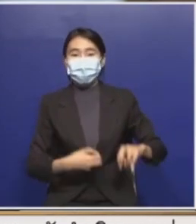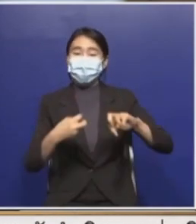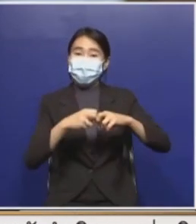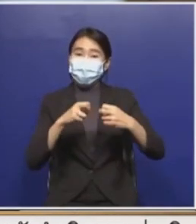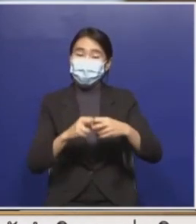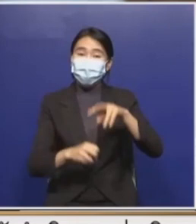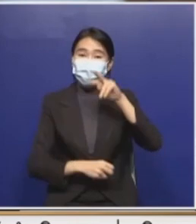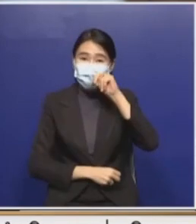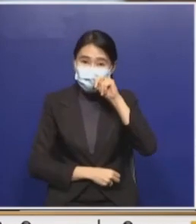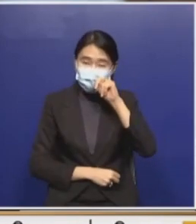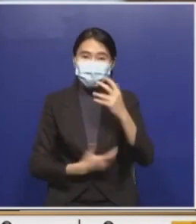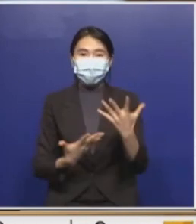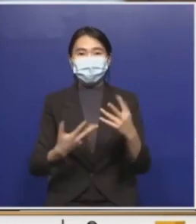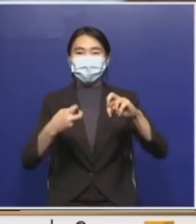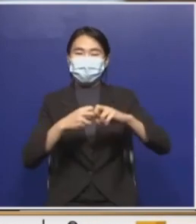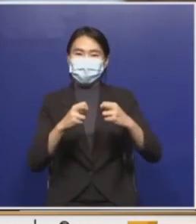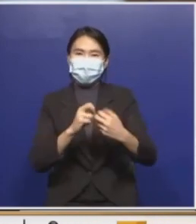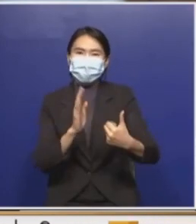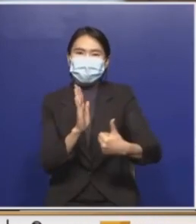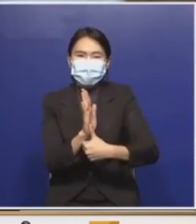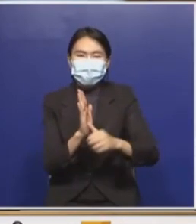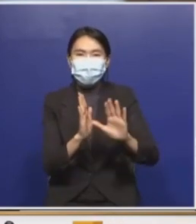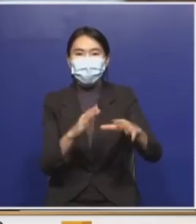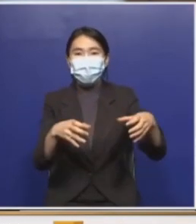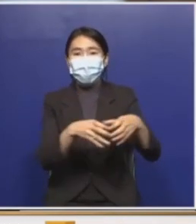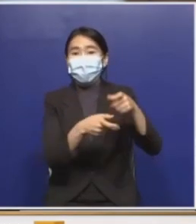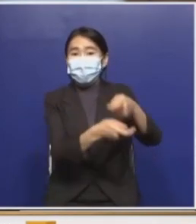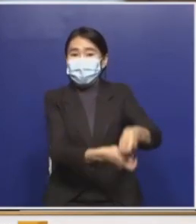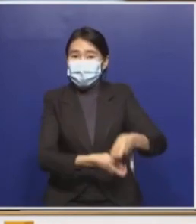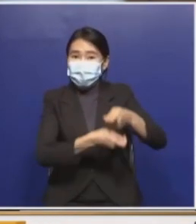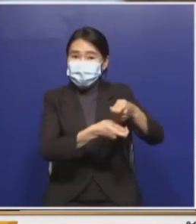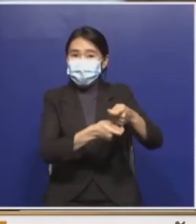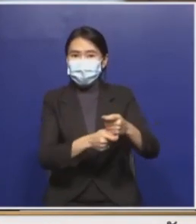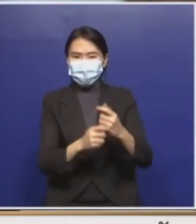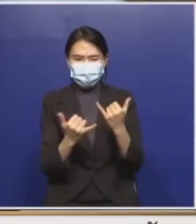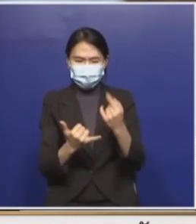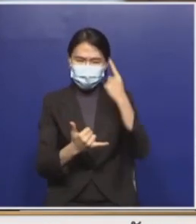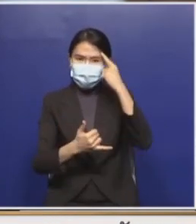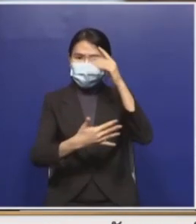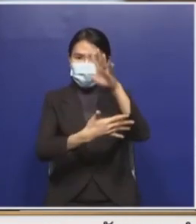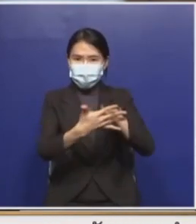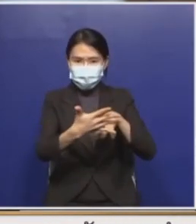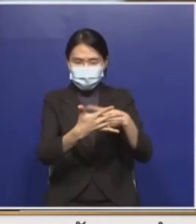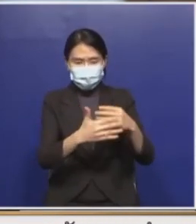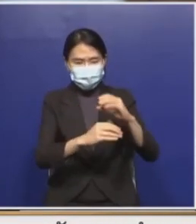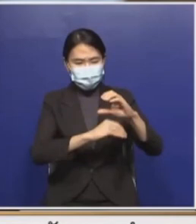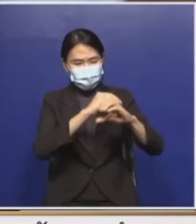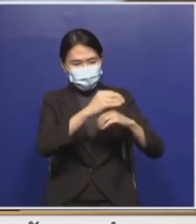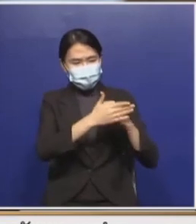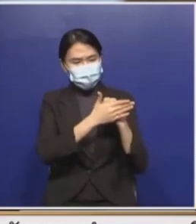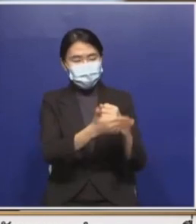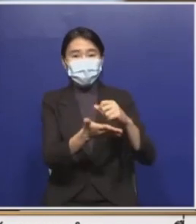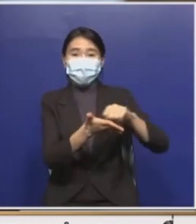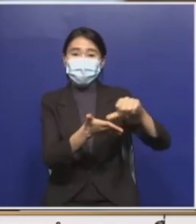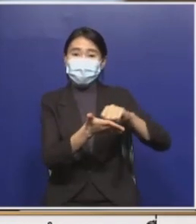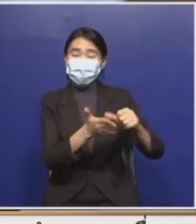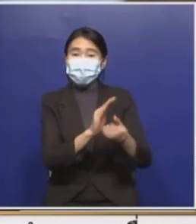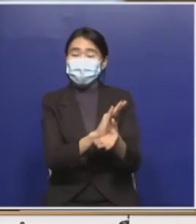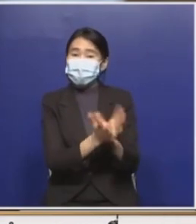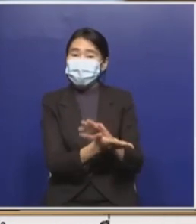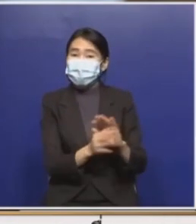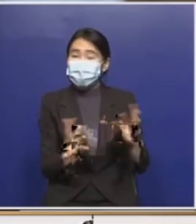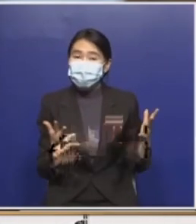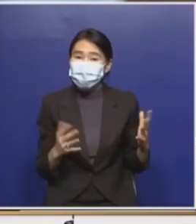ำปัญหาเรื่องหนี้สินของเกษตรกรท่านไม่มีแผนหรือโครงการที่จะแก้ไขปัญหาตรงนี้